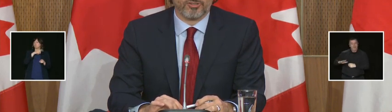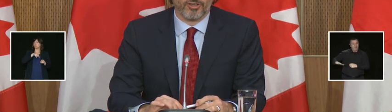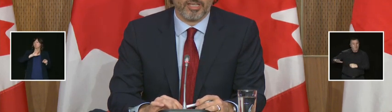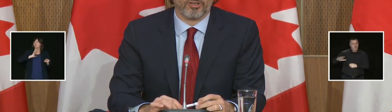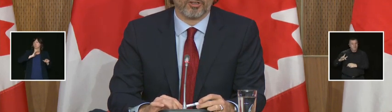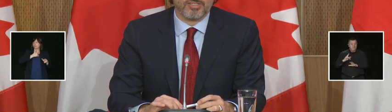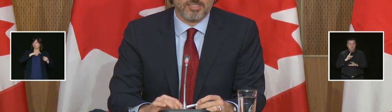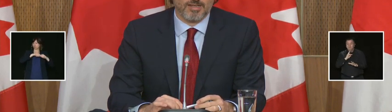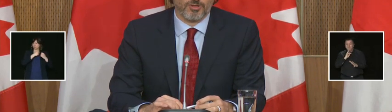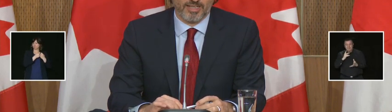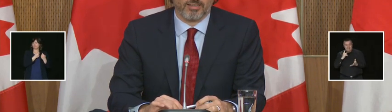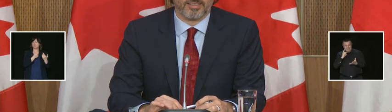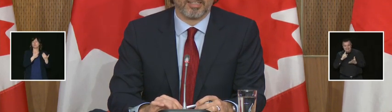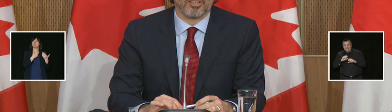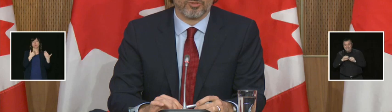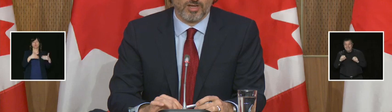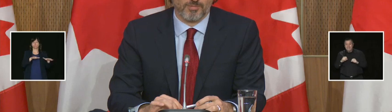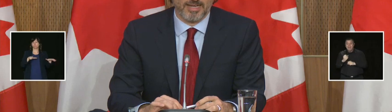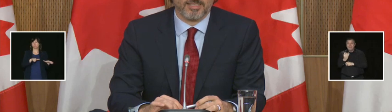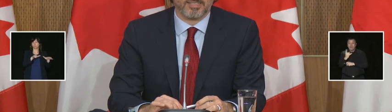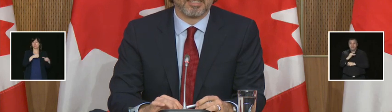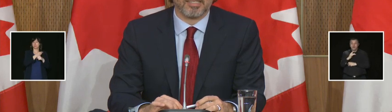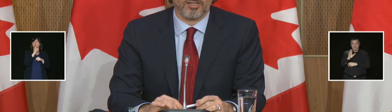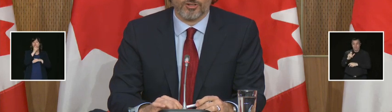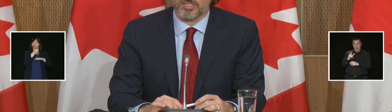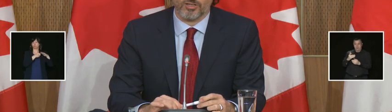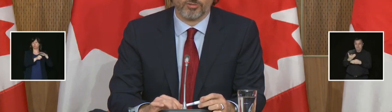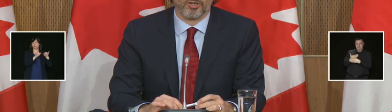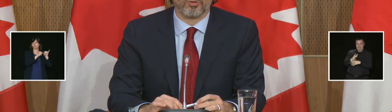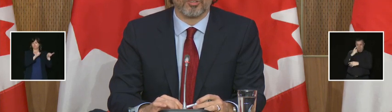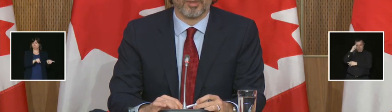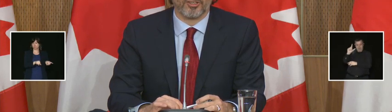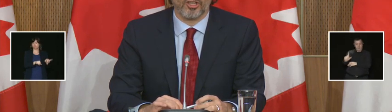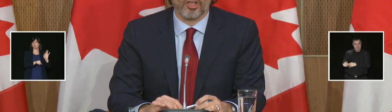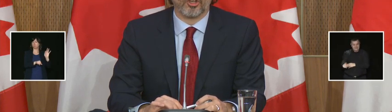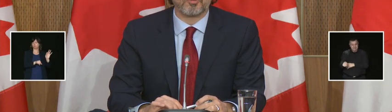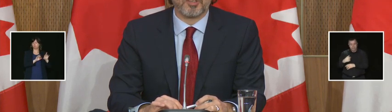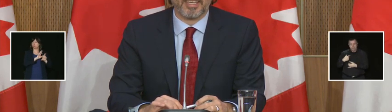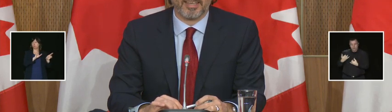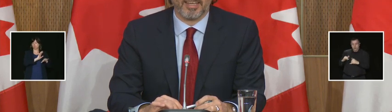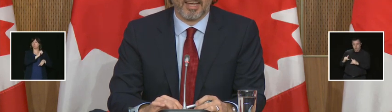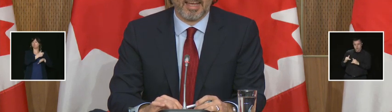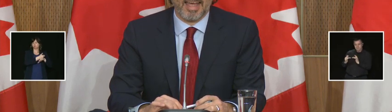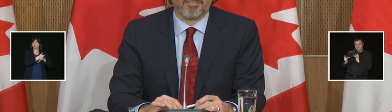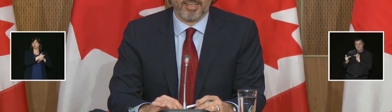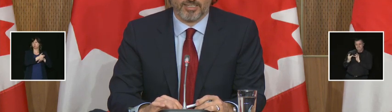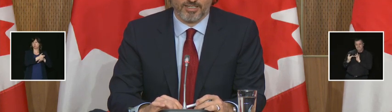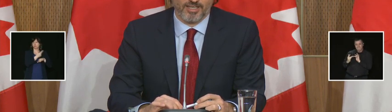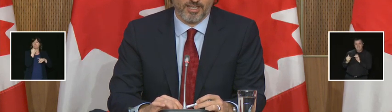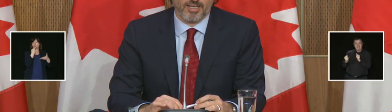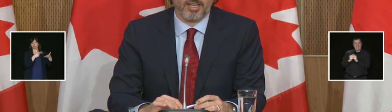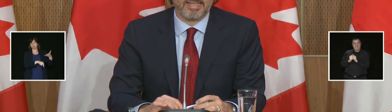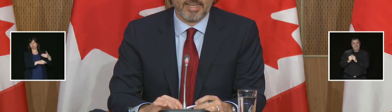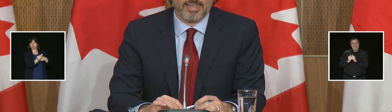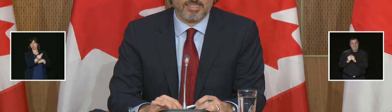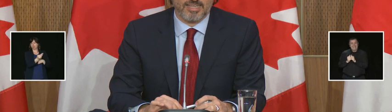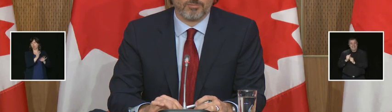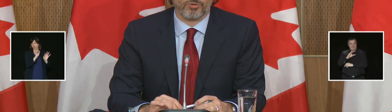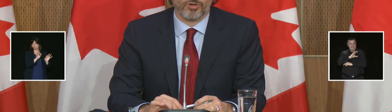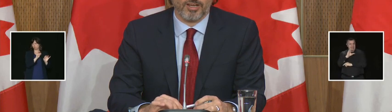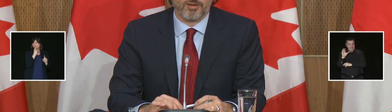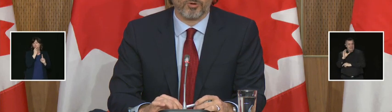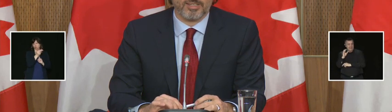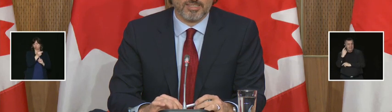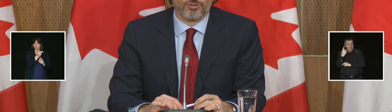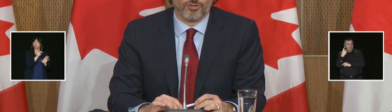pour s'assurer que le système de quarantaine soit en place a dit lundi on va continuer de communiquer avec les canadiens